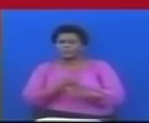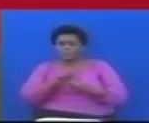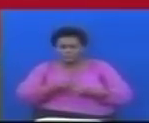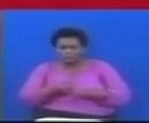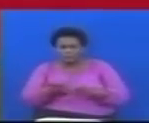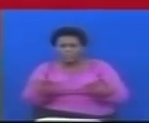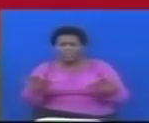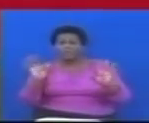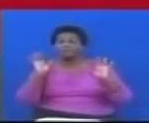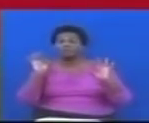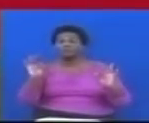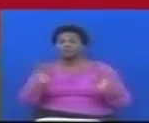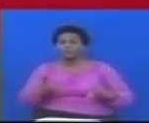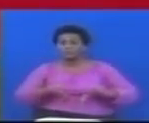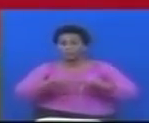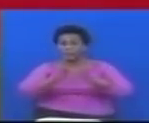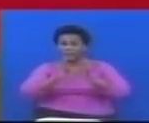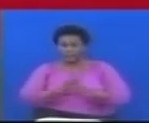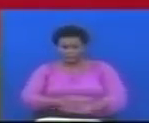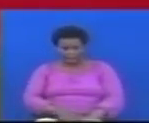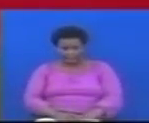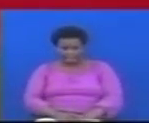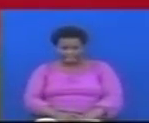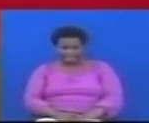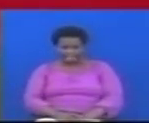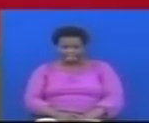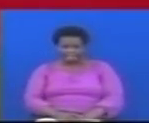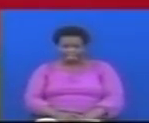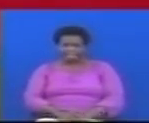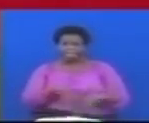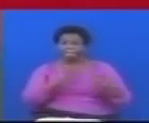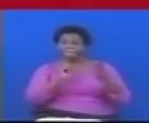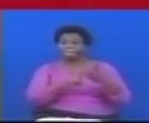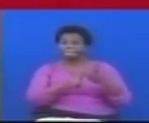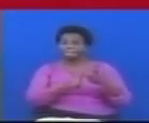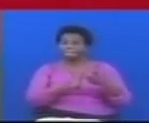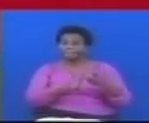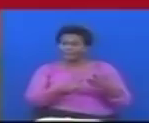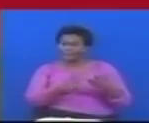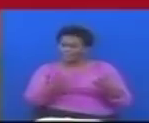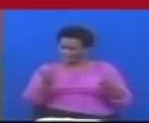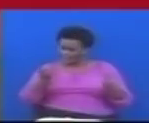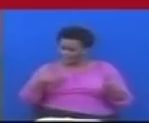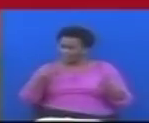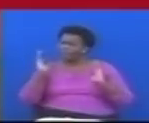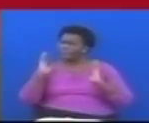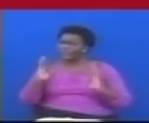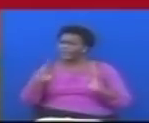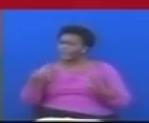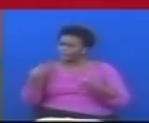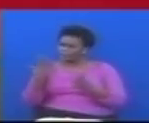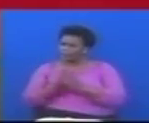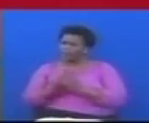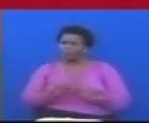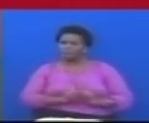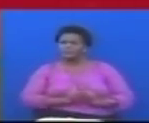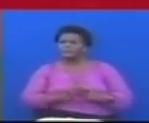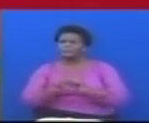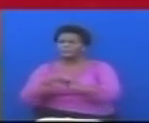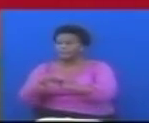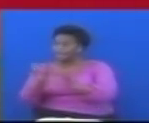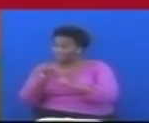Kuhusu bi Mheshimiwa Naibu Spika, nitakuwa tayari kwenda kuzungumza na wananchi, lakini Mheshimiwa Gulamali, kumbuka wakati kwa ziara na makamu wa